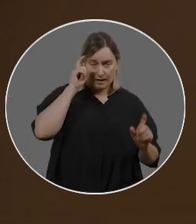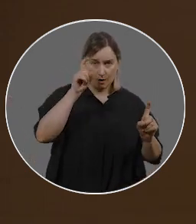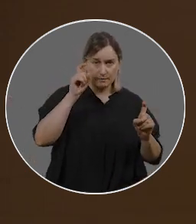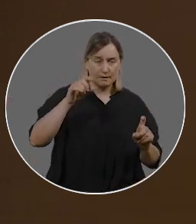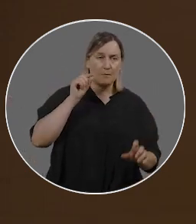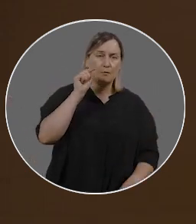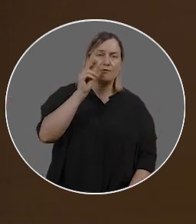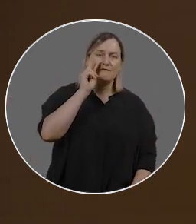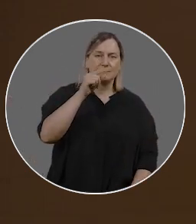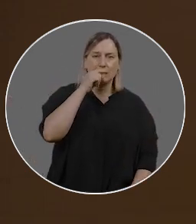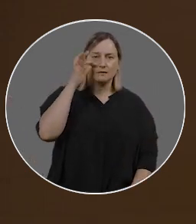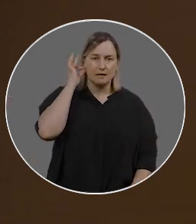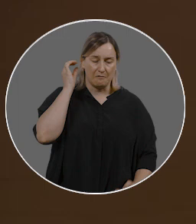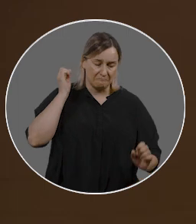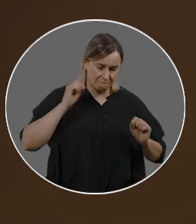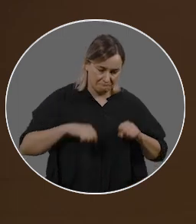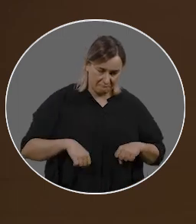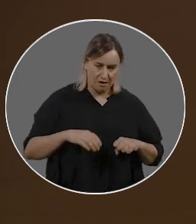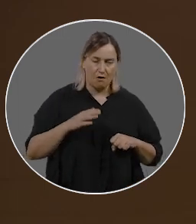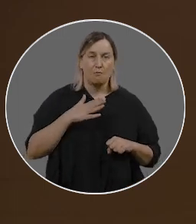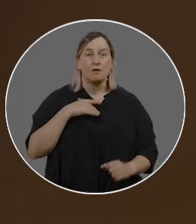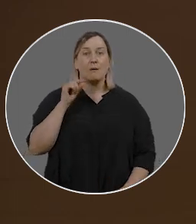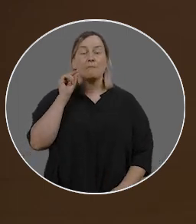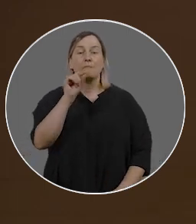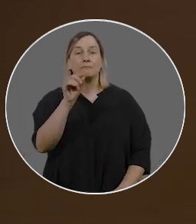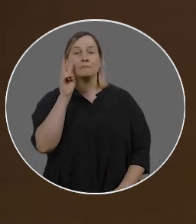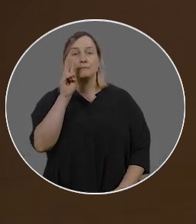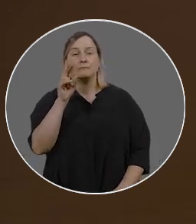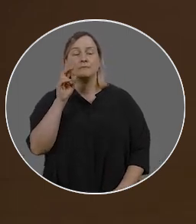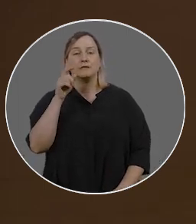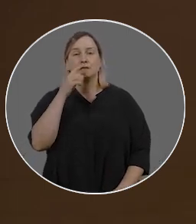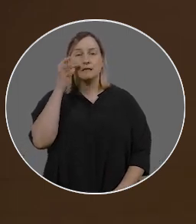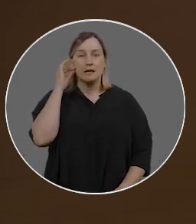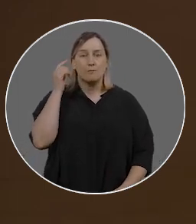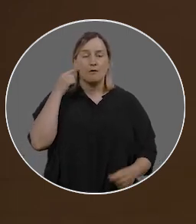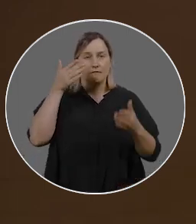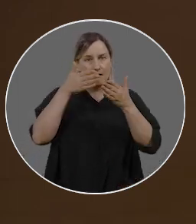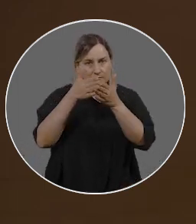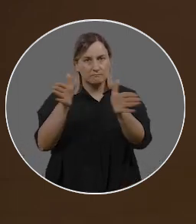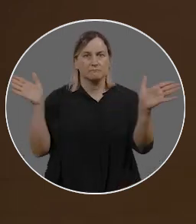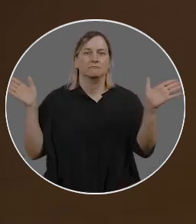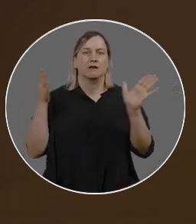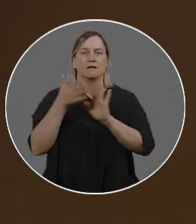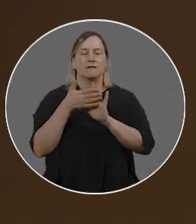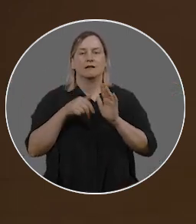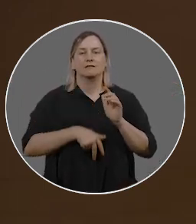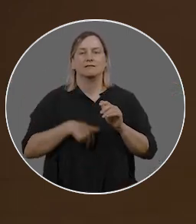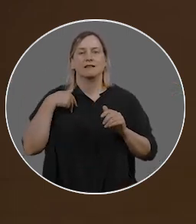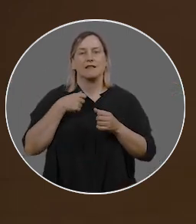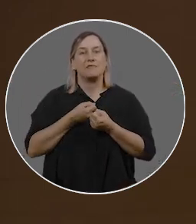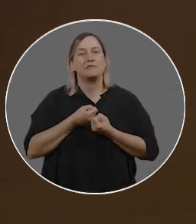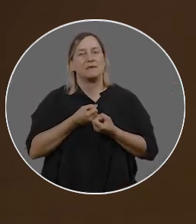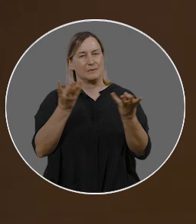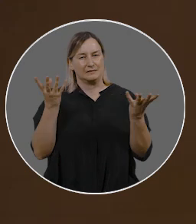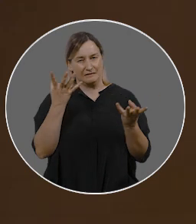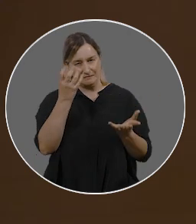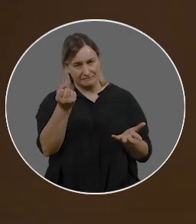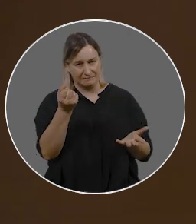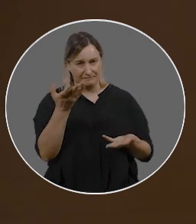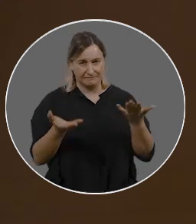la perspectiva de gènere. Potser en comptes de perspectiva de gènere hauríem d'ampliar les mires i parlar de diversitat. No? Són